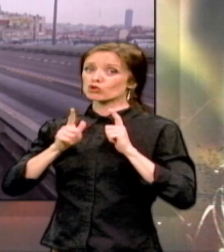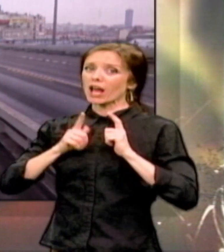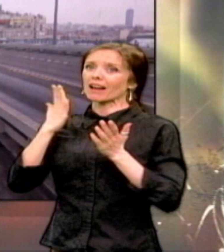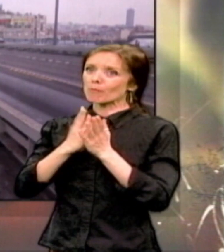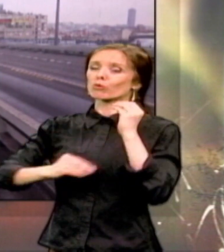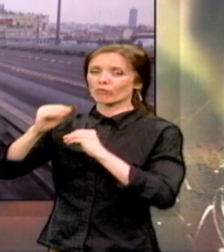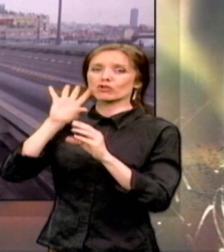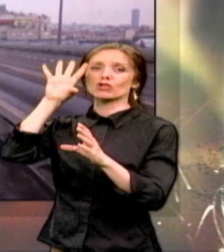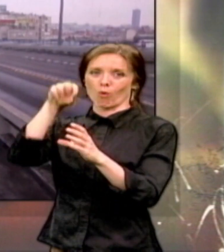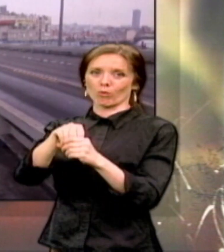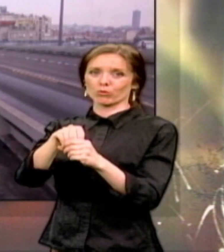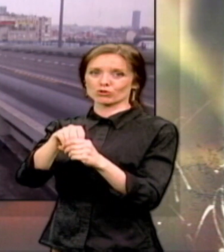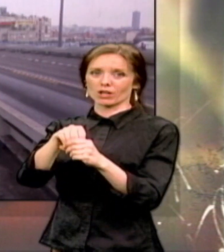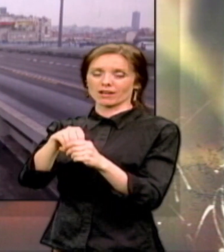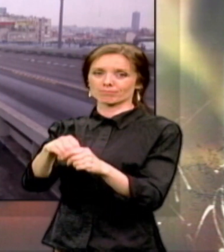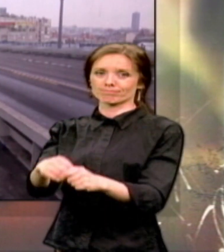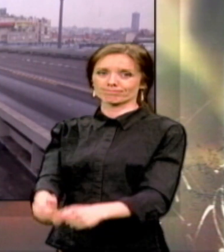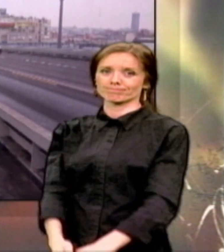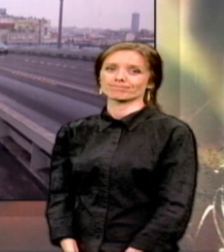uključenije.